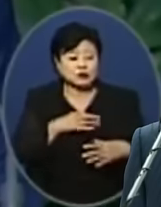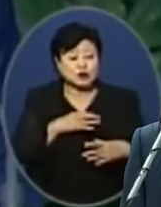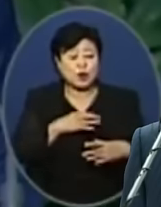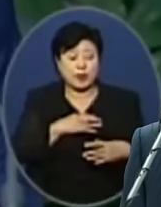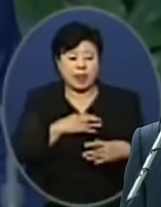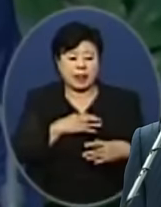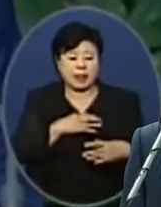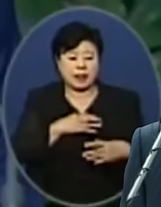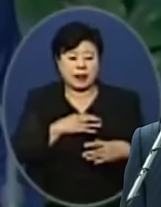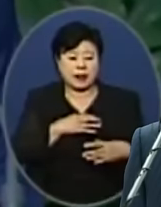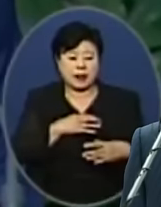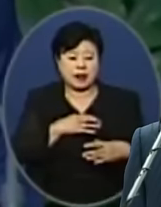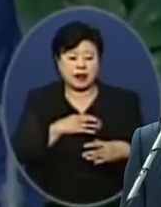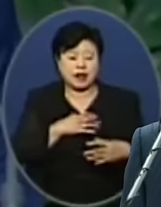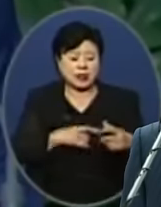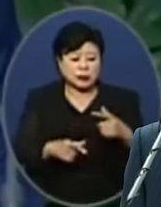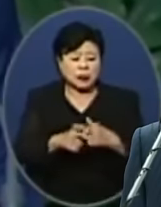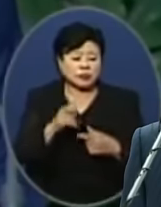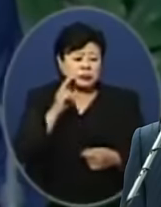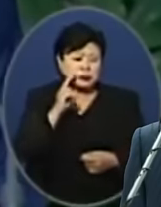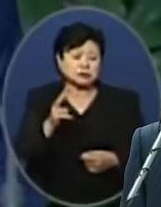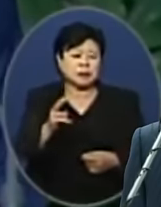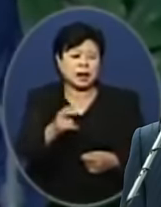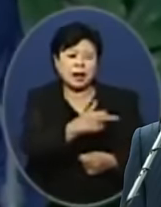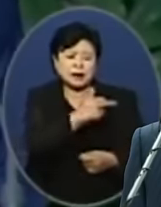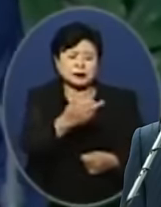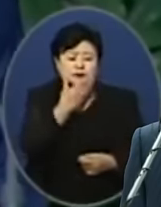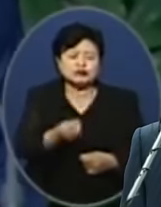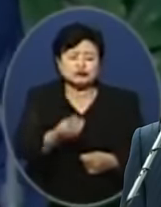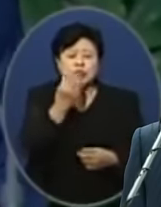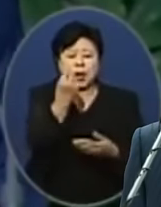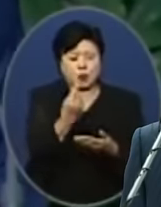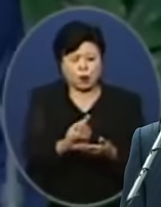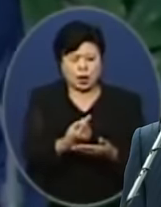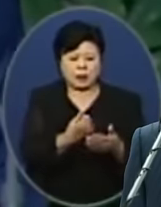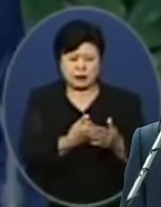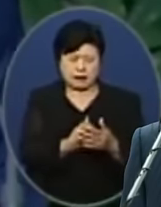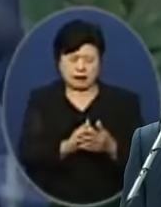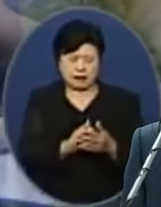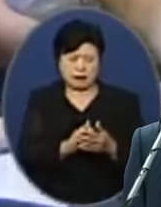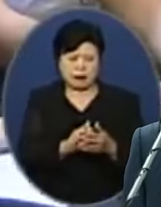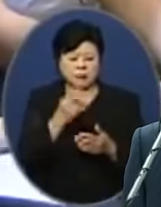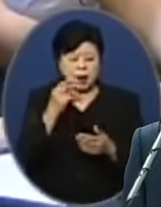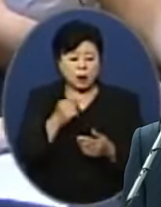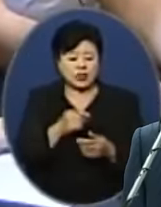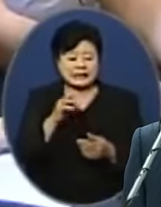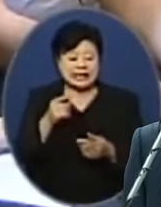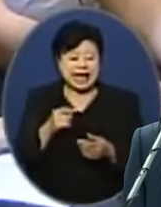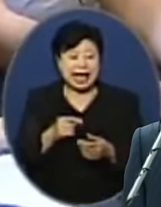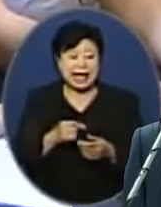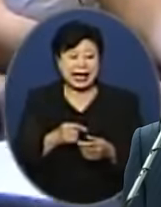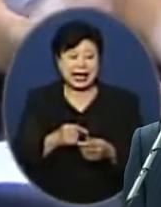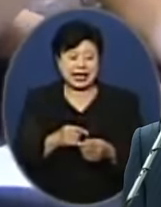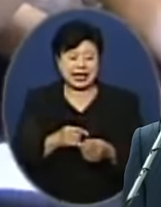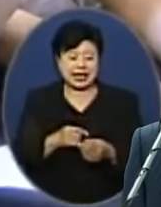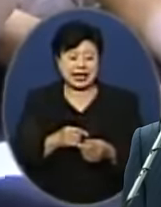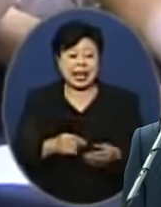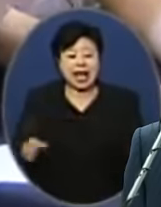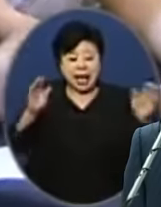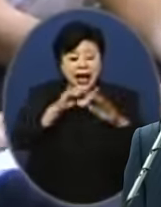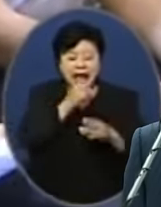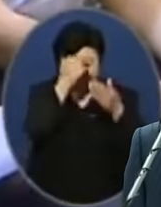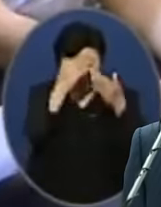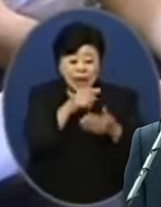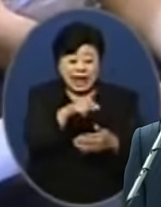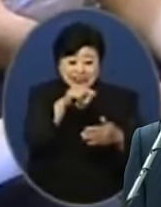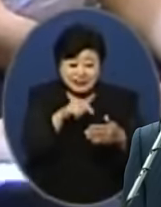두려움에 보태어서 더 큰 불행이 다가오게 되는 것입니다. 바울과 실라가 복음을 전하다가 빌립보 감옥에 갇혀